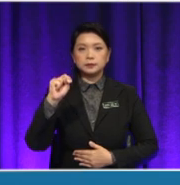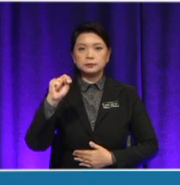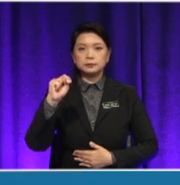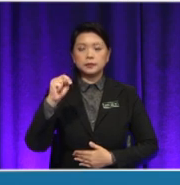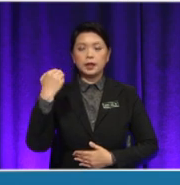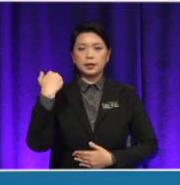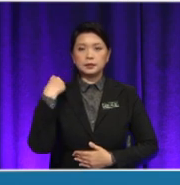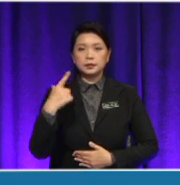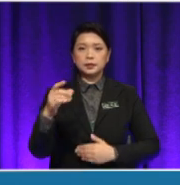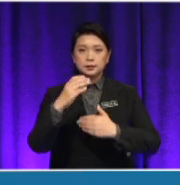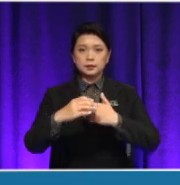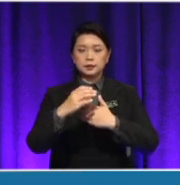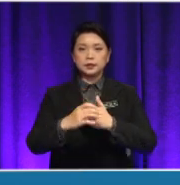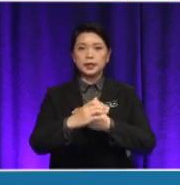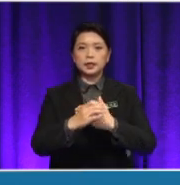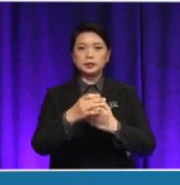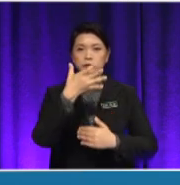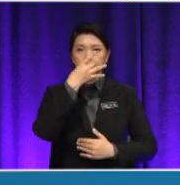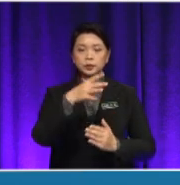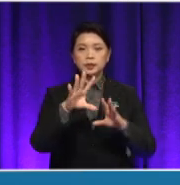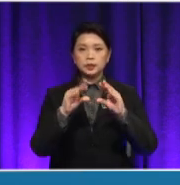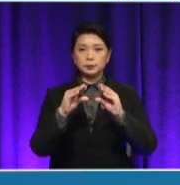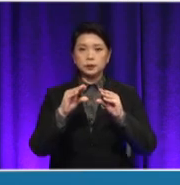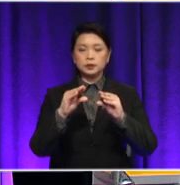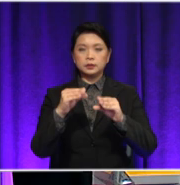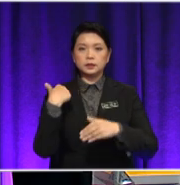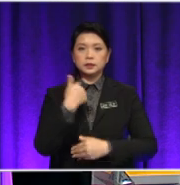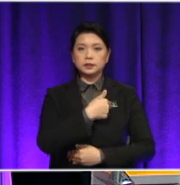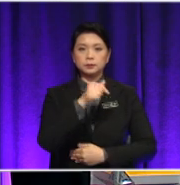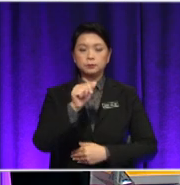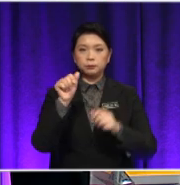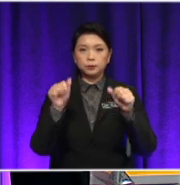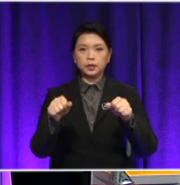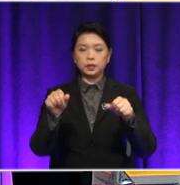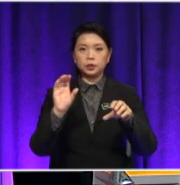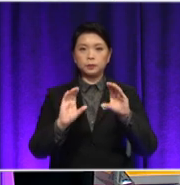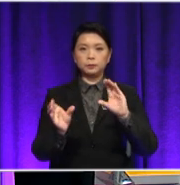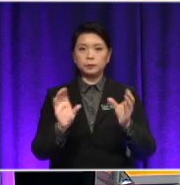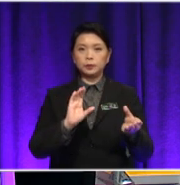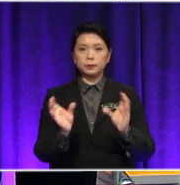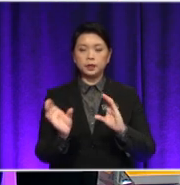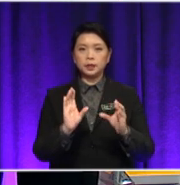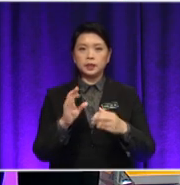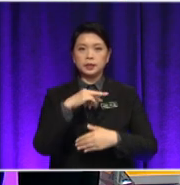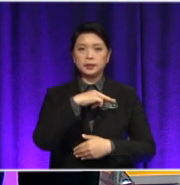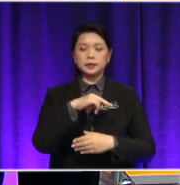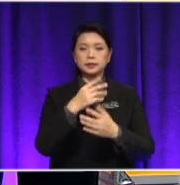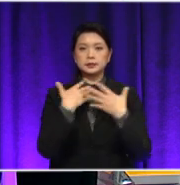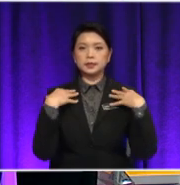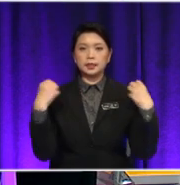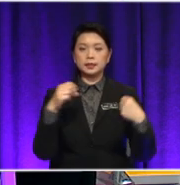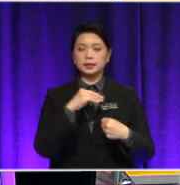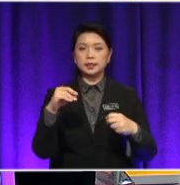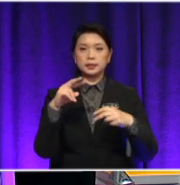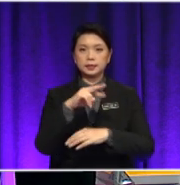lembut juga ya. Ha. Okey, kita boleh compare kan tengok kaki yang sihat dan kaki yang telah mengalami